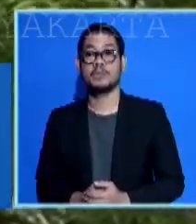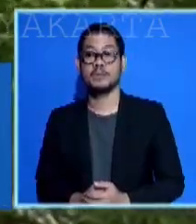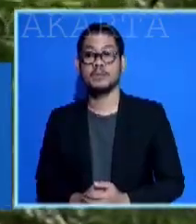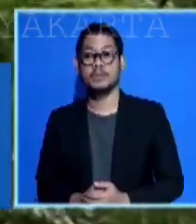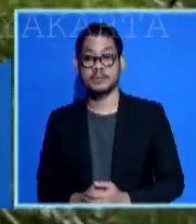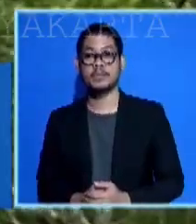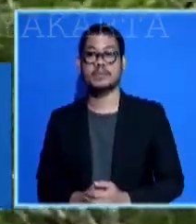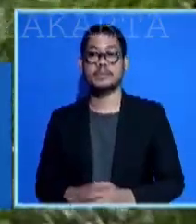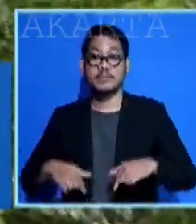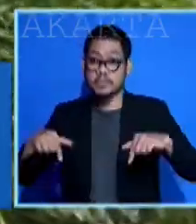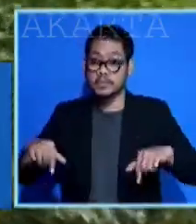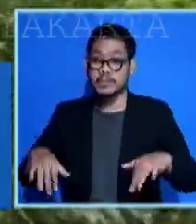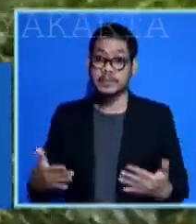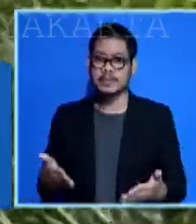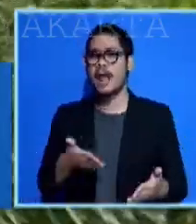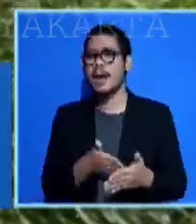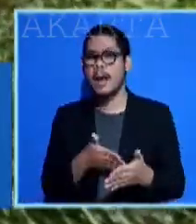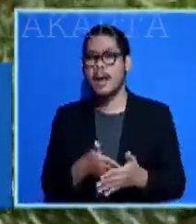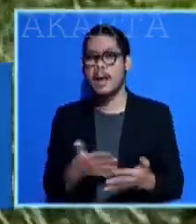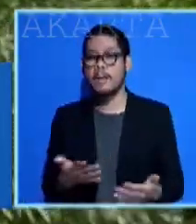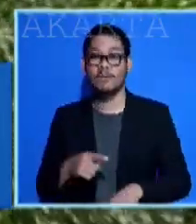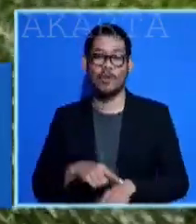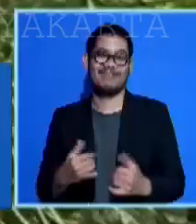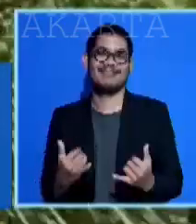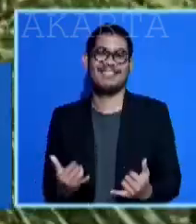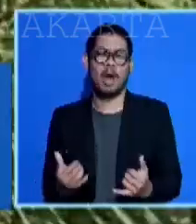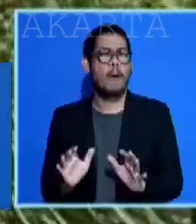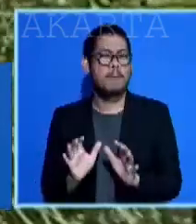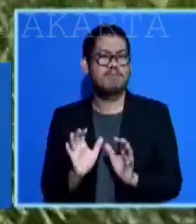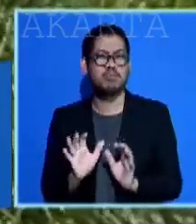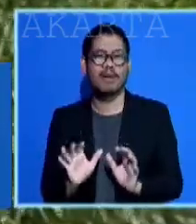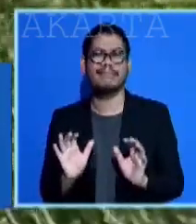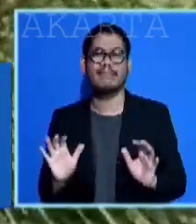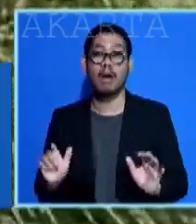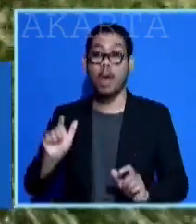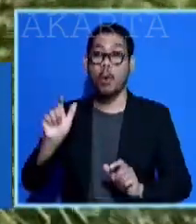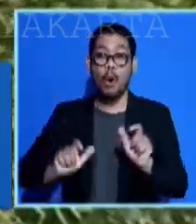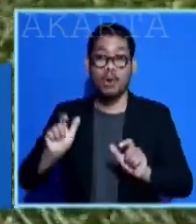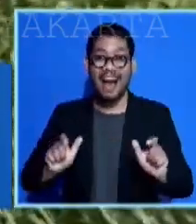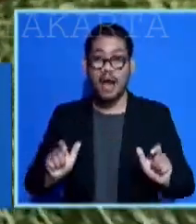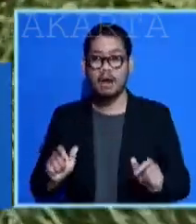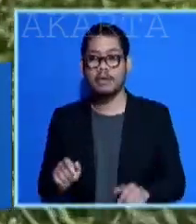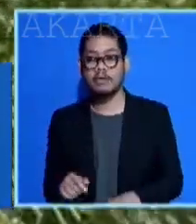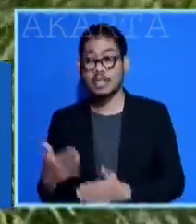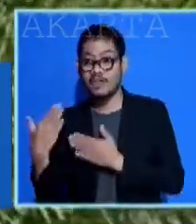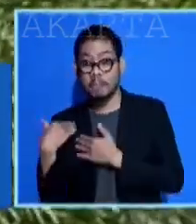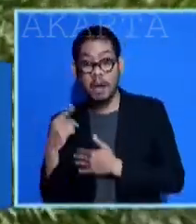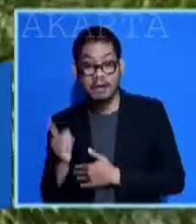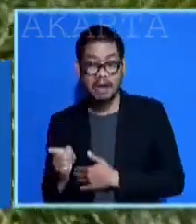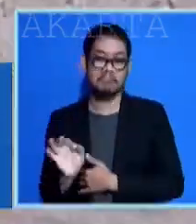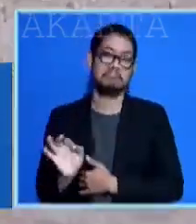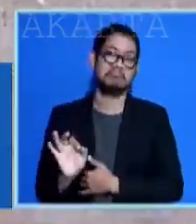inangados pepalangugiedasih kathah pihak-pihak ingkang moten gadah tanggel jawab ingkang wusananun